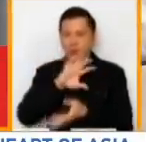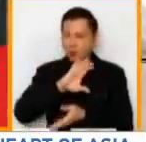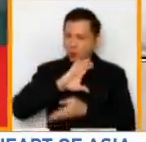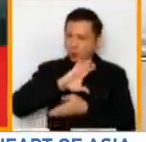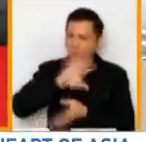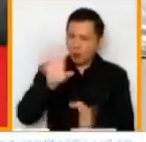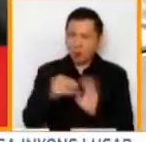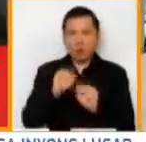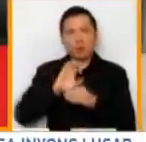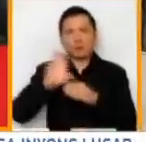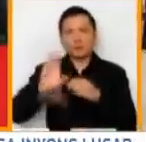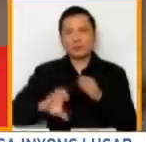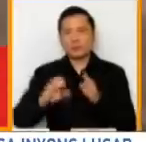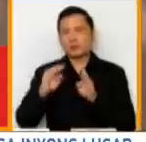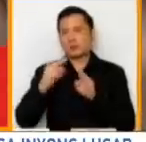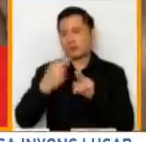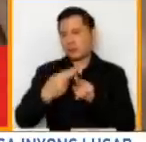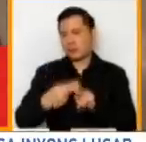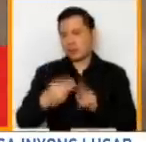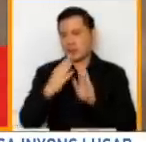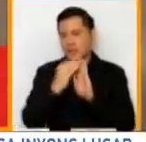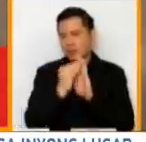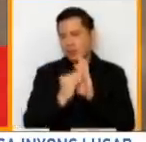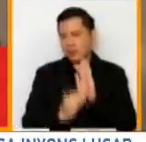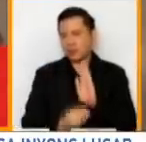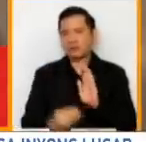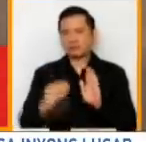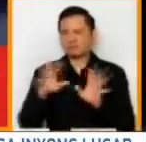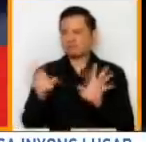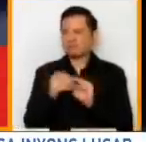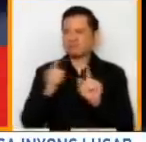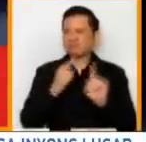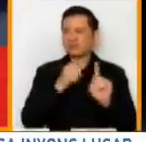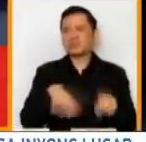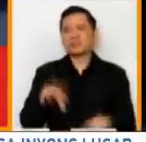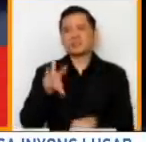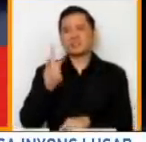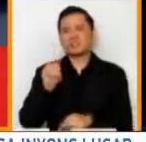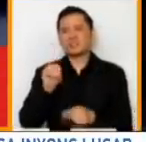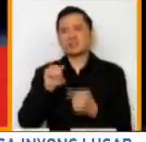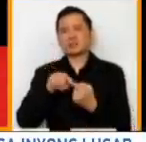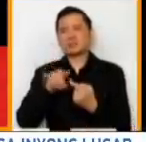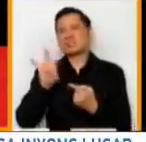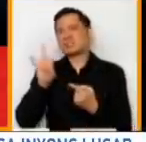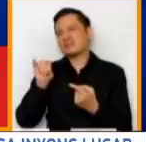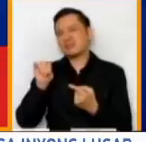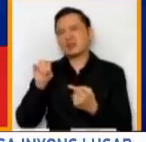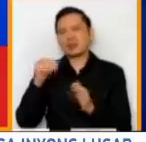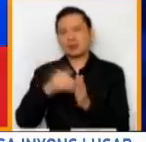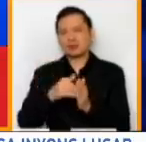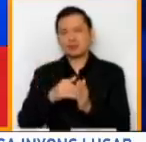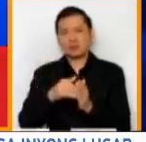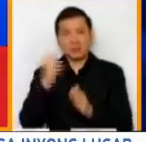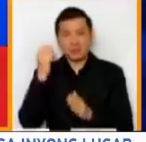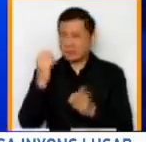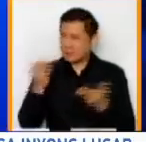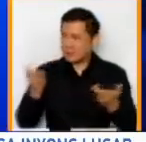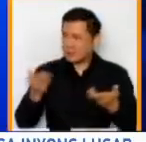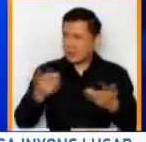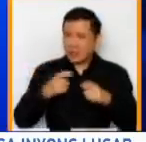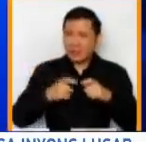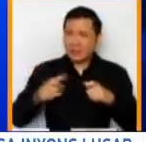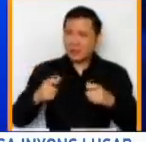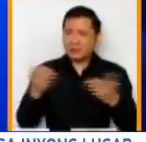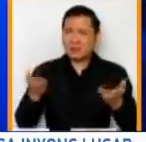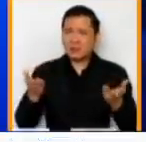sa 60 to 70,000. Ang tanong na lang daw, nasaan na ang supply ng bakuna? Hindi na siya kasing flexible katulad